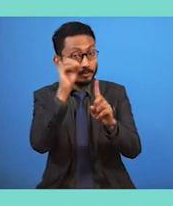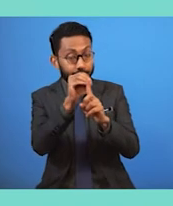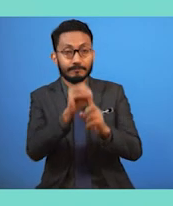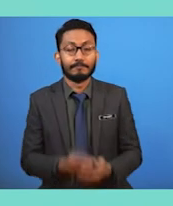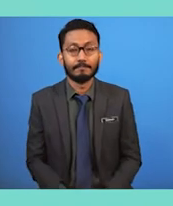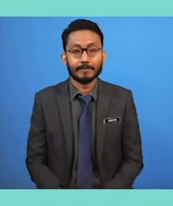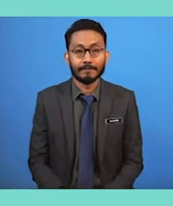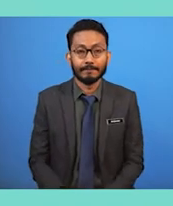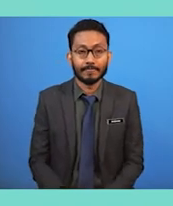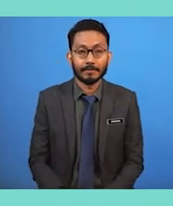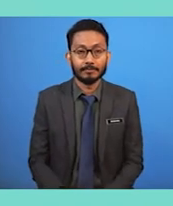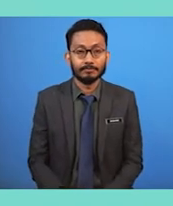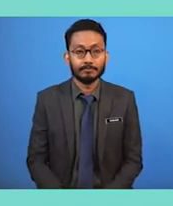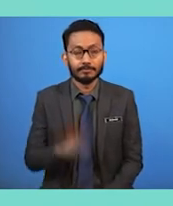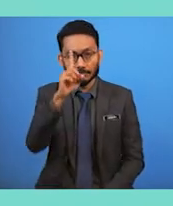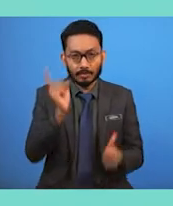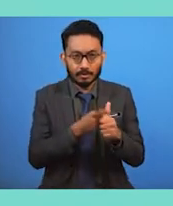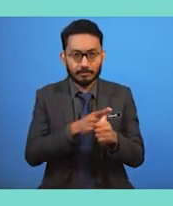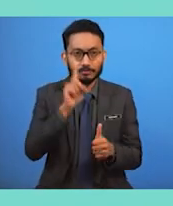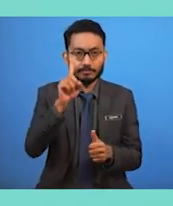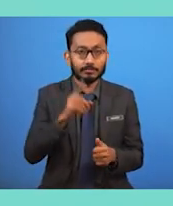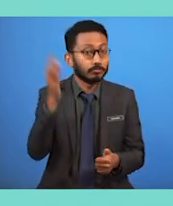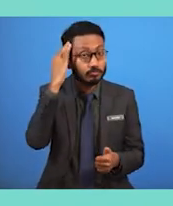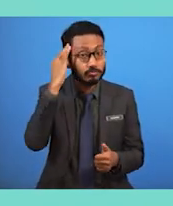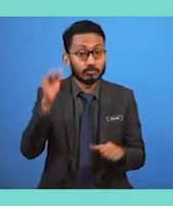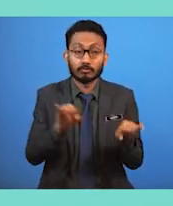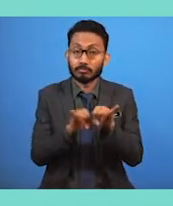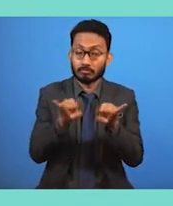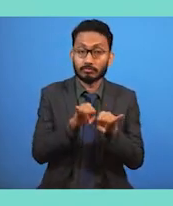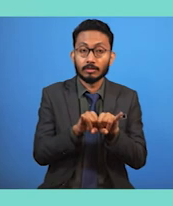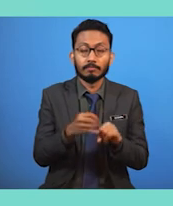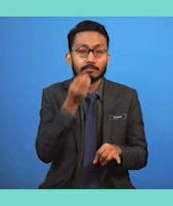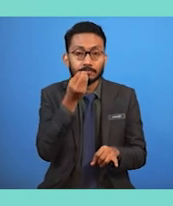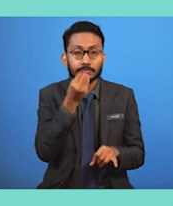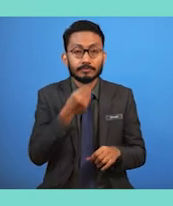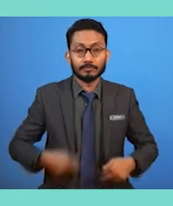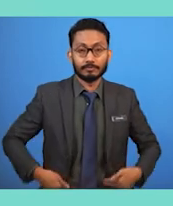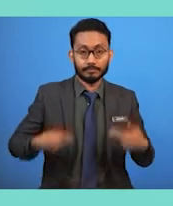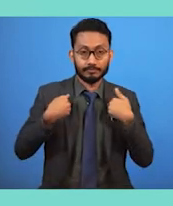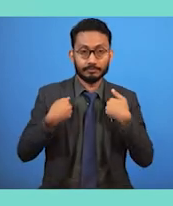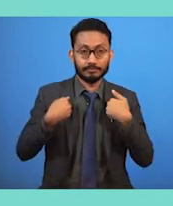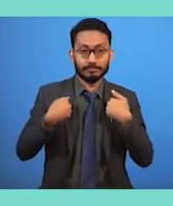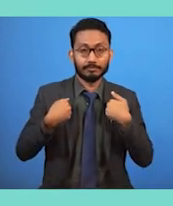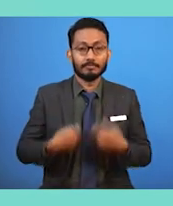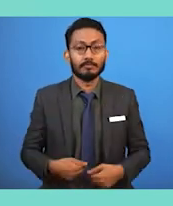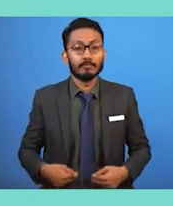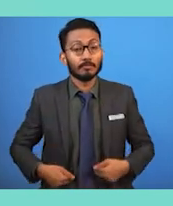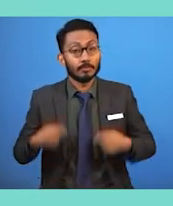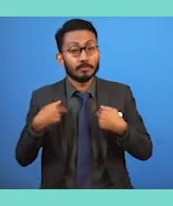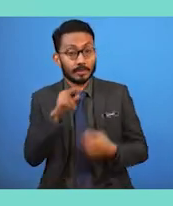berikut. Pertama, mengetahui jenis-jenis makanan hidupan seni untuk makanan